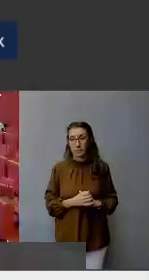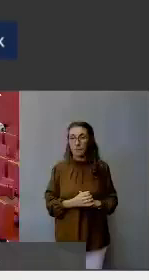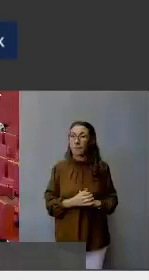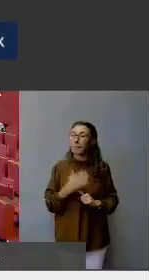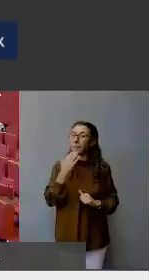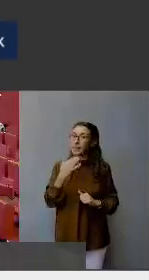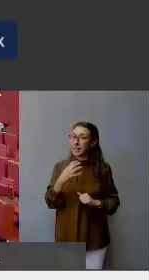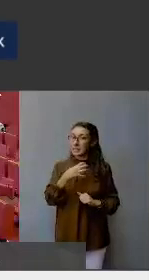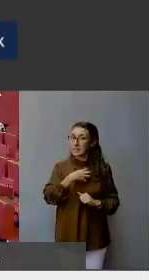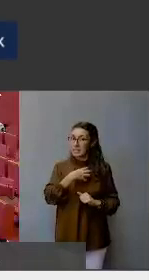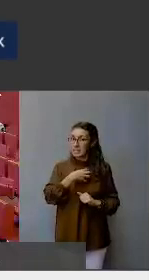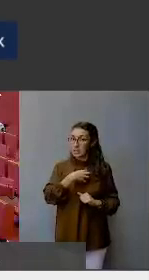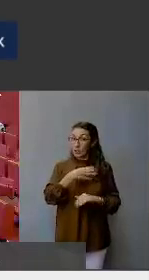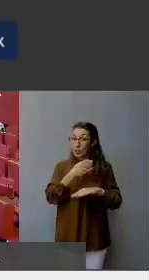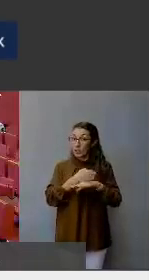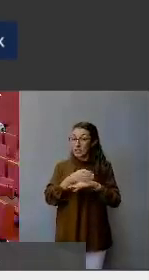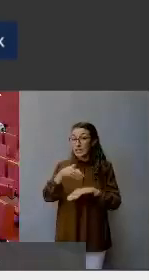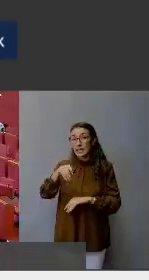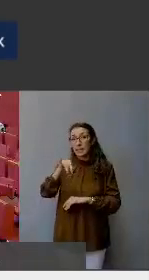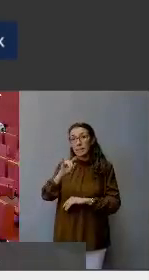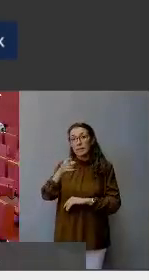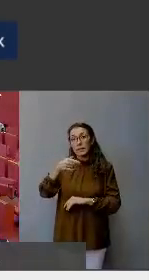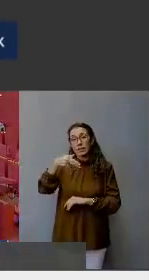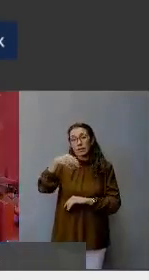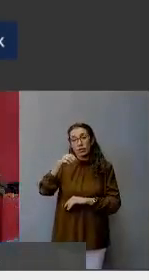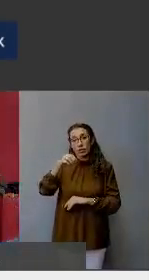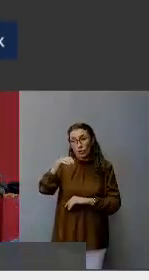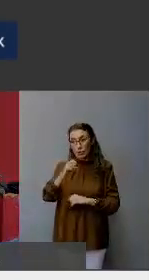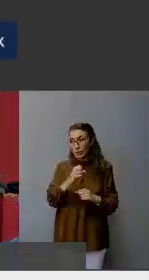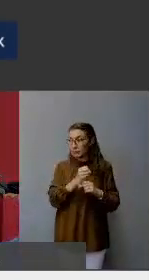anzi è assessore consigliere pignone prego